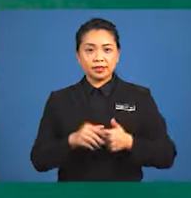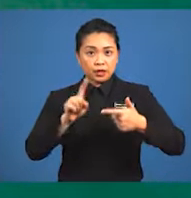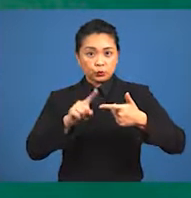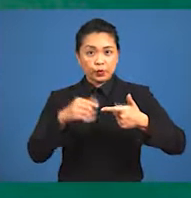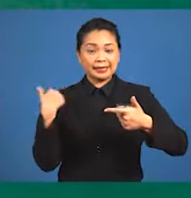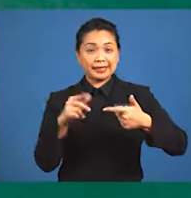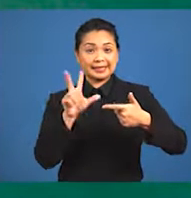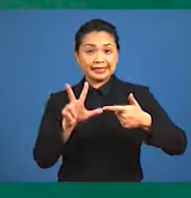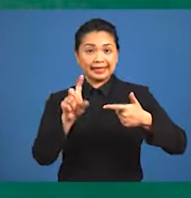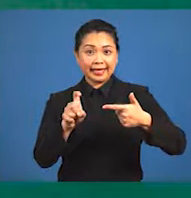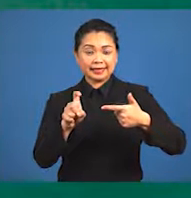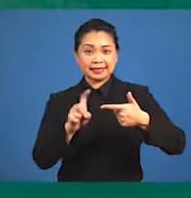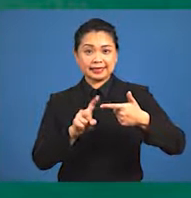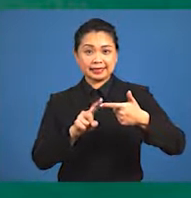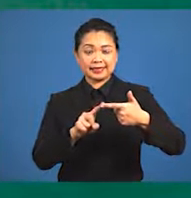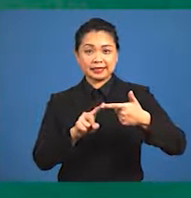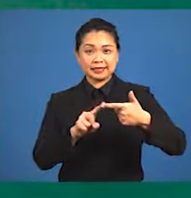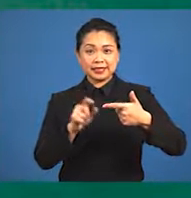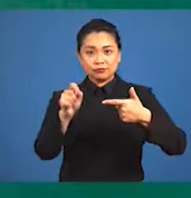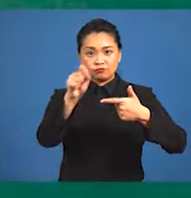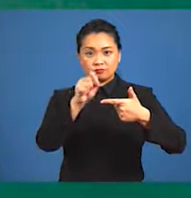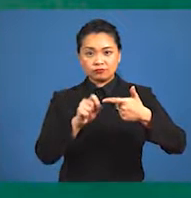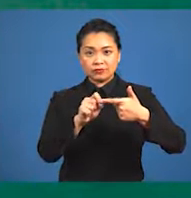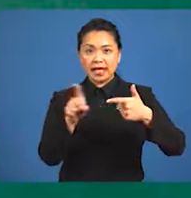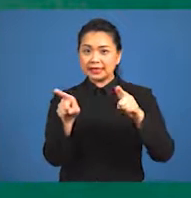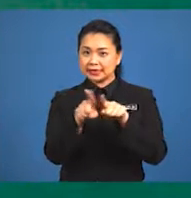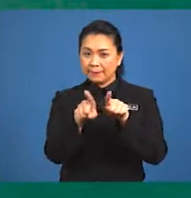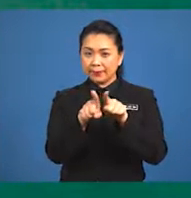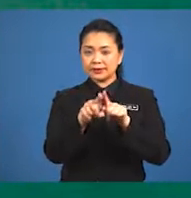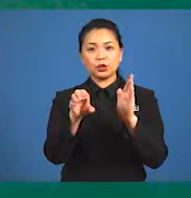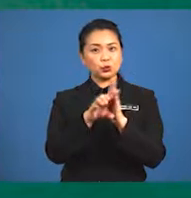3. Kamirkan seperti contoh 2.